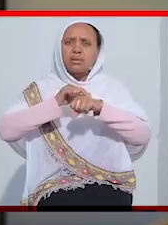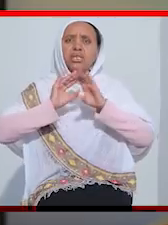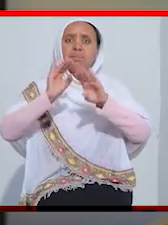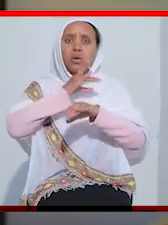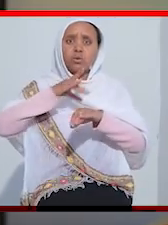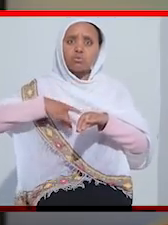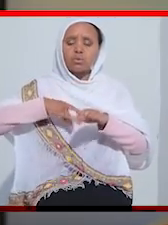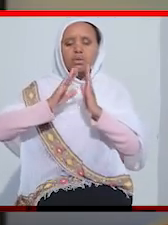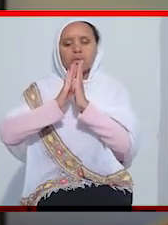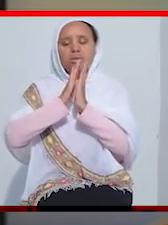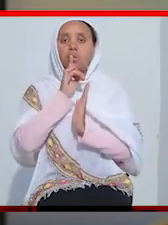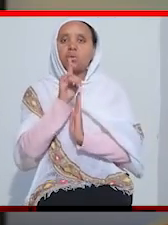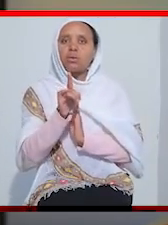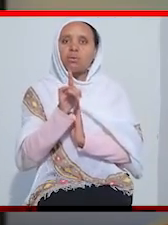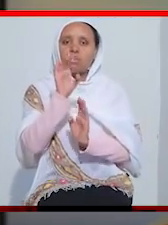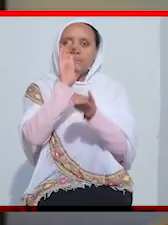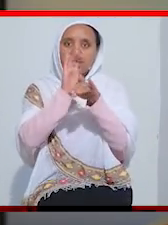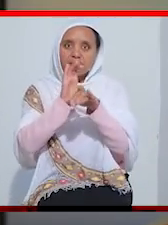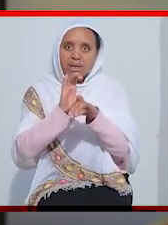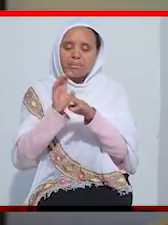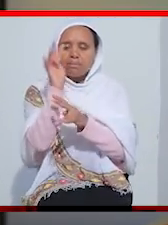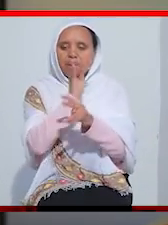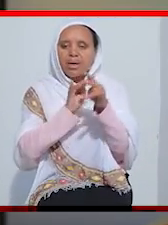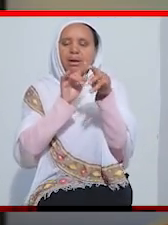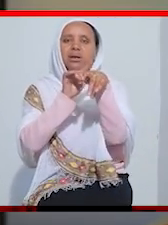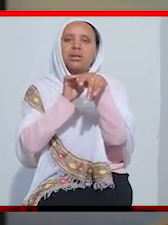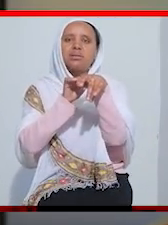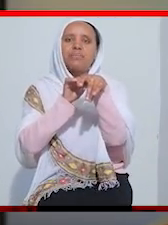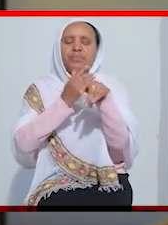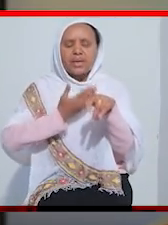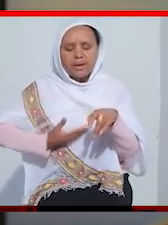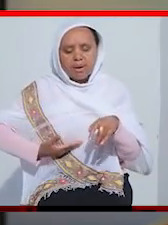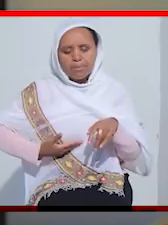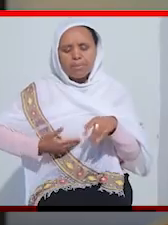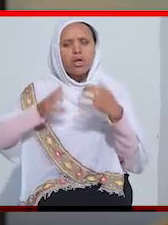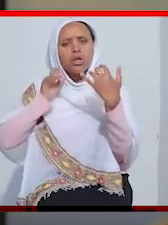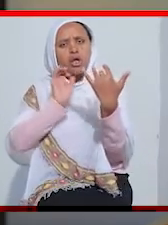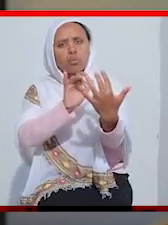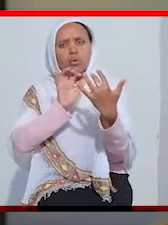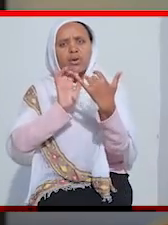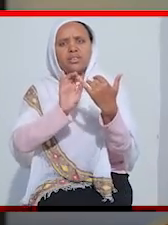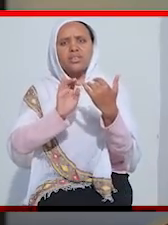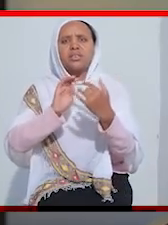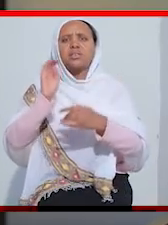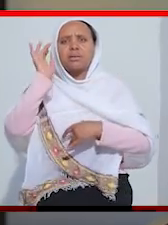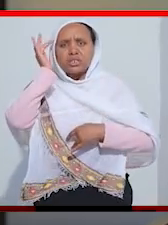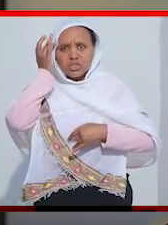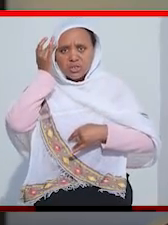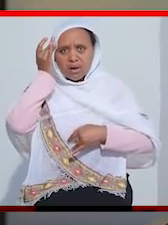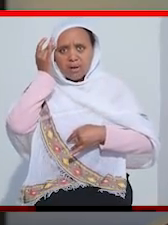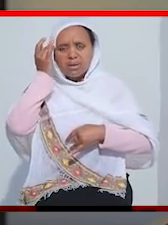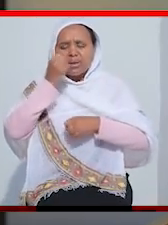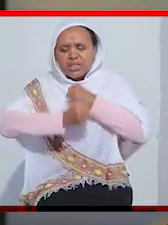የጭንቀት ሰዓት ያስተማረው ክርስቶስ ጸሎትን ነው። ቤተ ክርስቲያንም በመከራ ሰዓት የረሃብ፣ የጦርነት፣